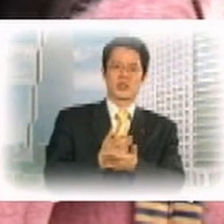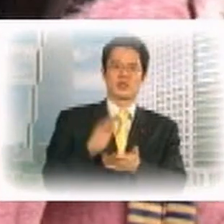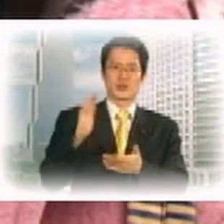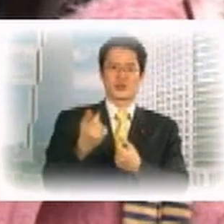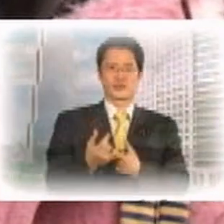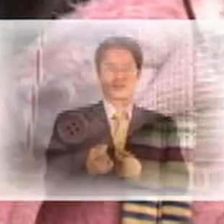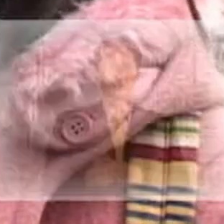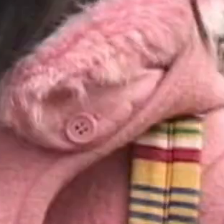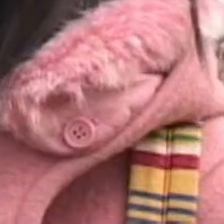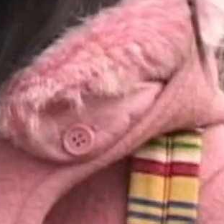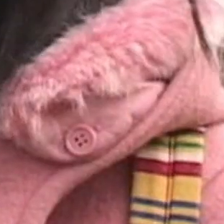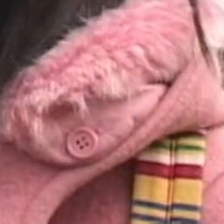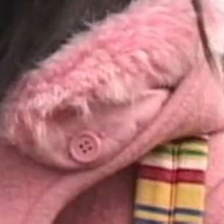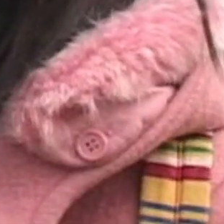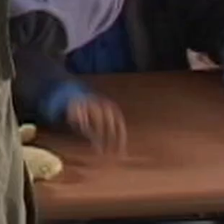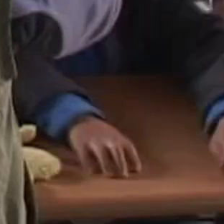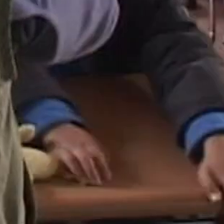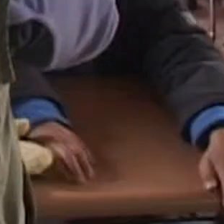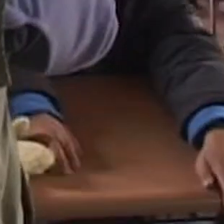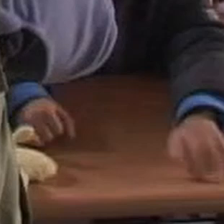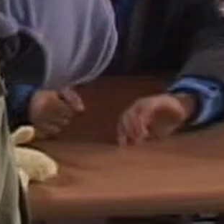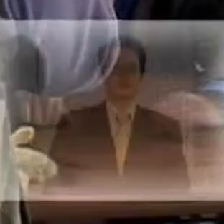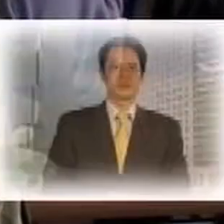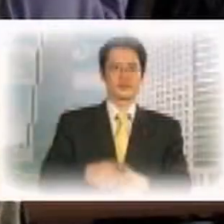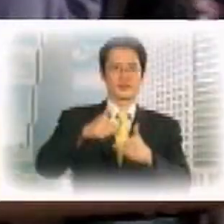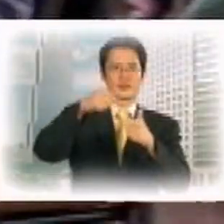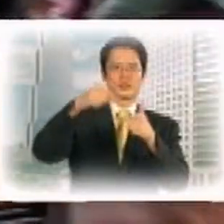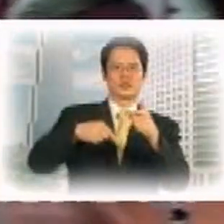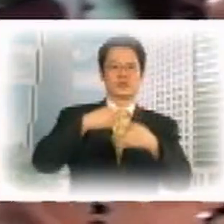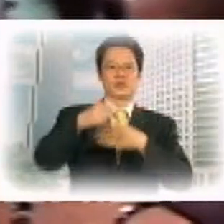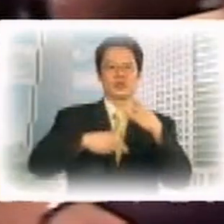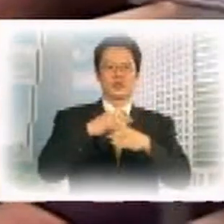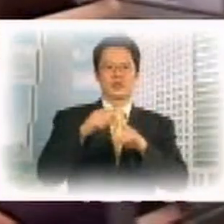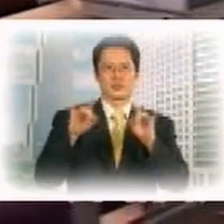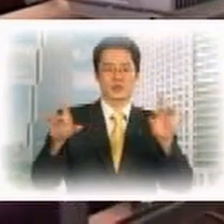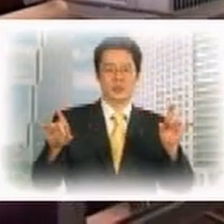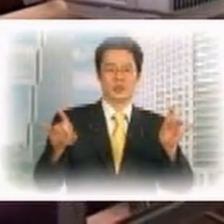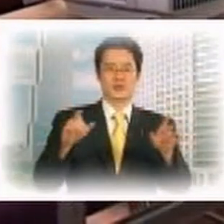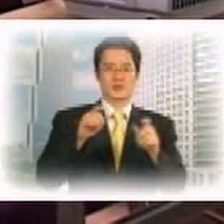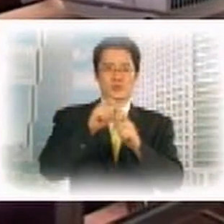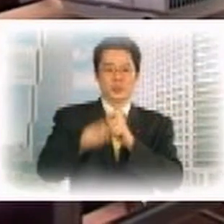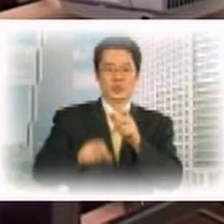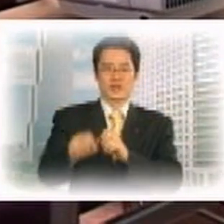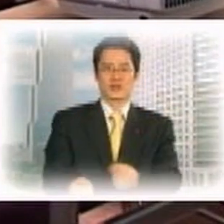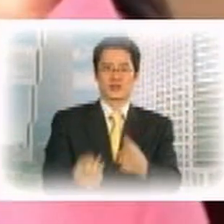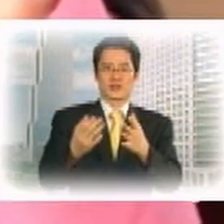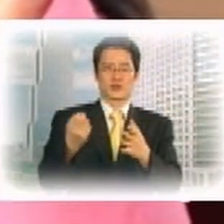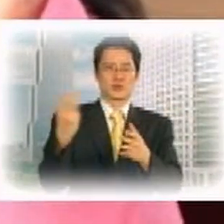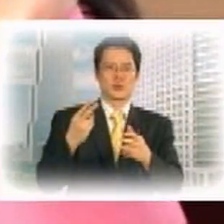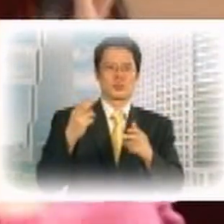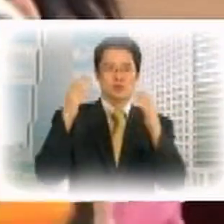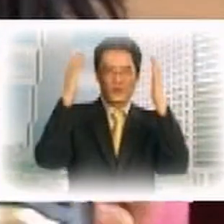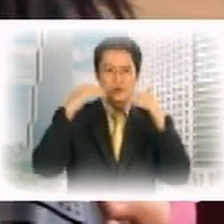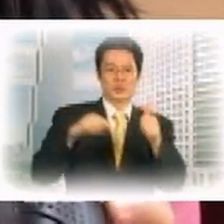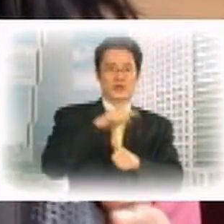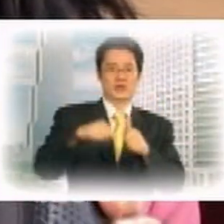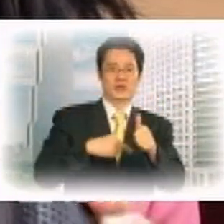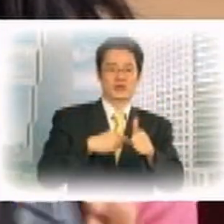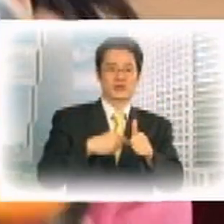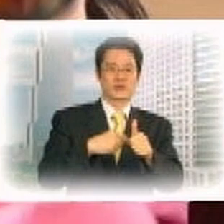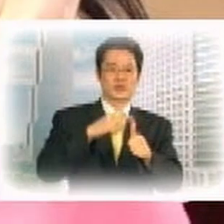해줘야 될 것 같아요. 새들을 위해서. 강남구는 계절별로 양재천 모내기 행사와 여름 환경교실, 민속놀이교실,